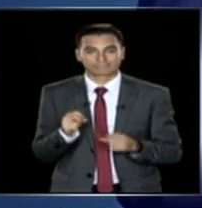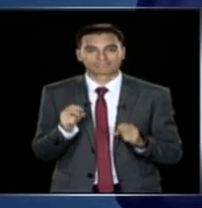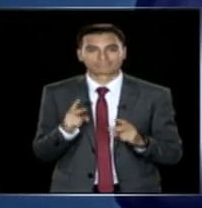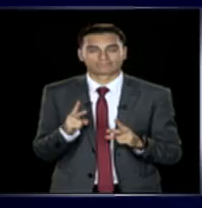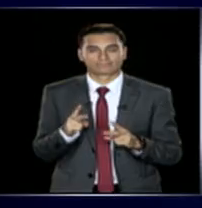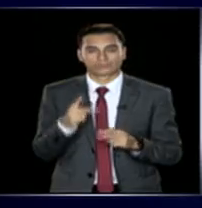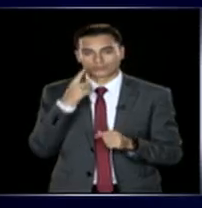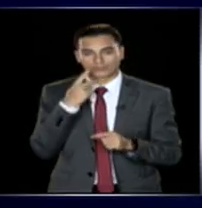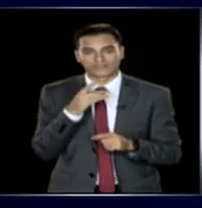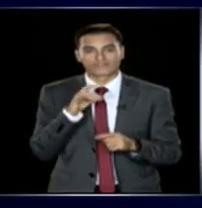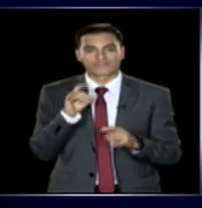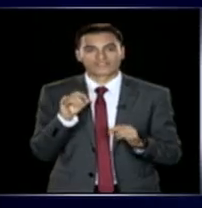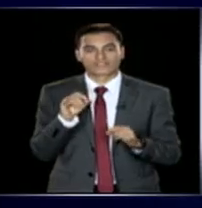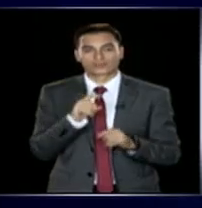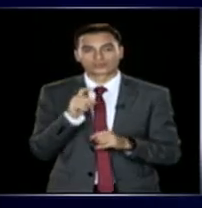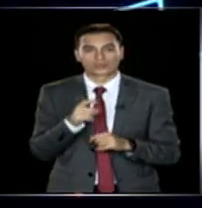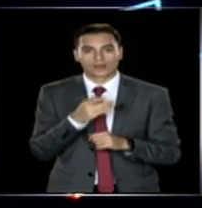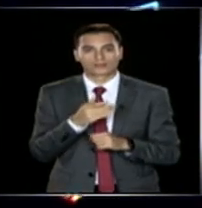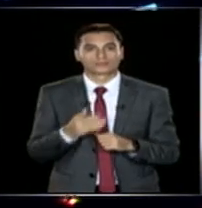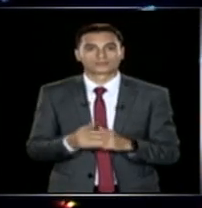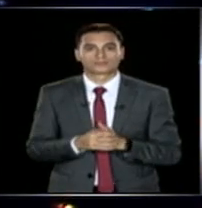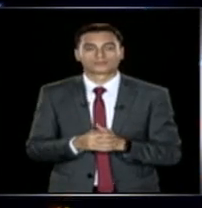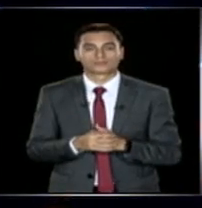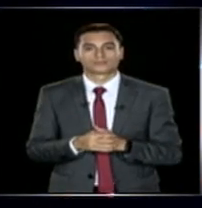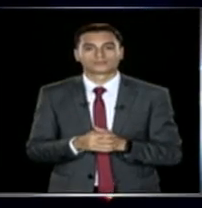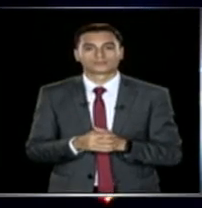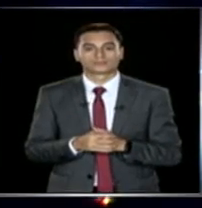ربنا يجيب الخير. 50-50 والسؤال هو: